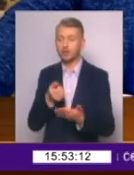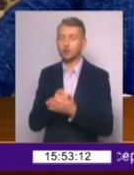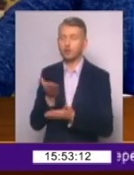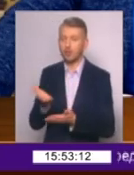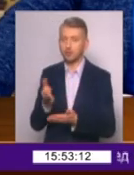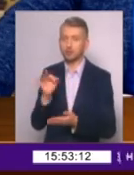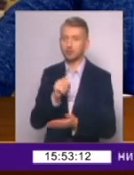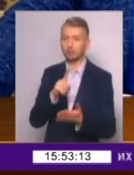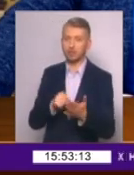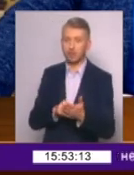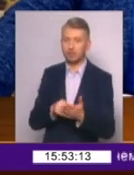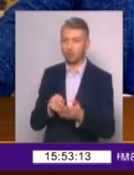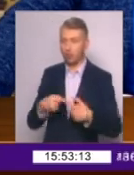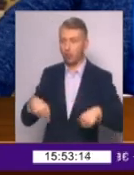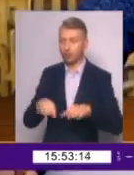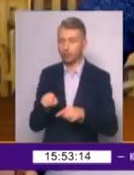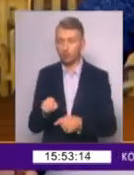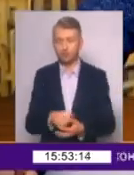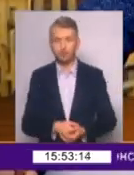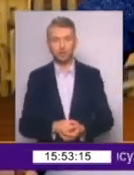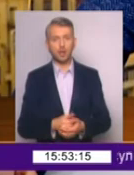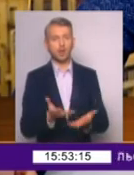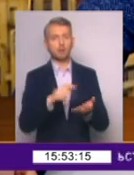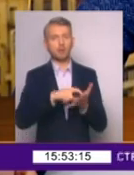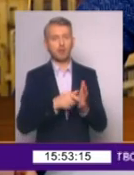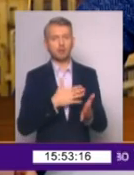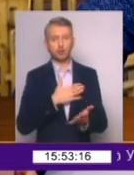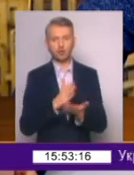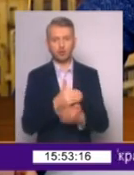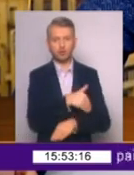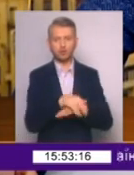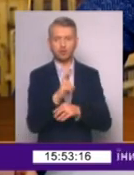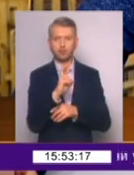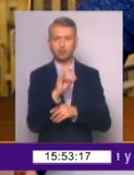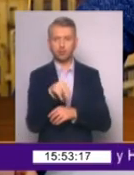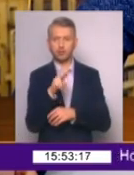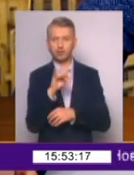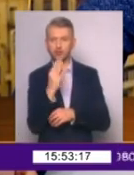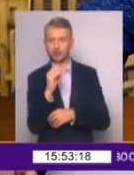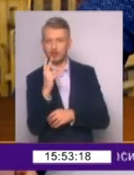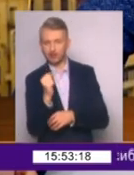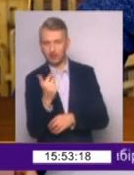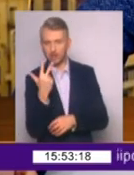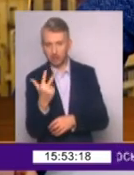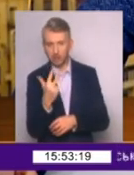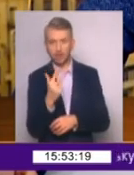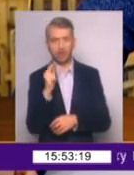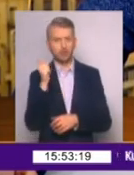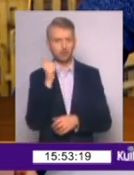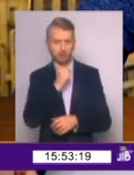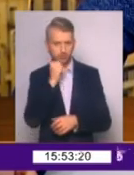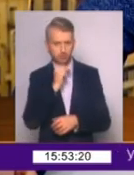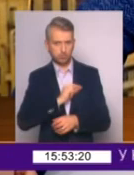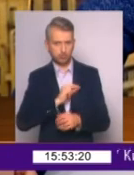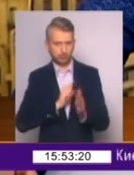приводу питань по округу. Приймальна моя знаходиться на вулиці Будищанська, 3. Працює вона щоденно з 10-ї години.